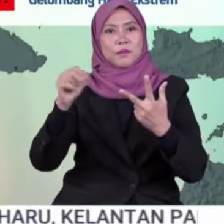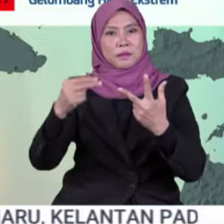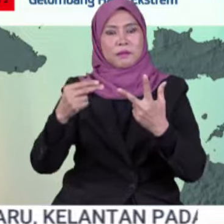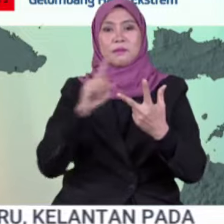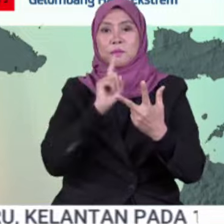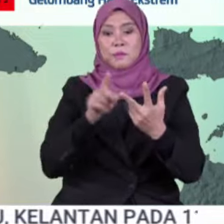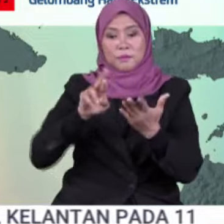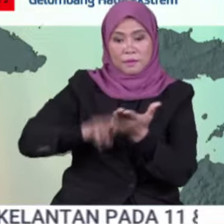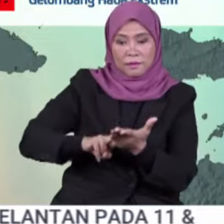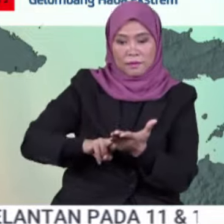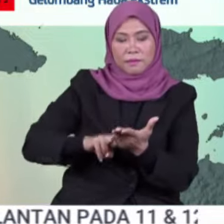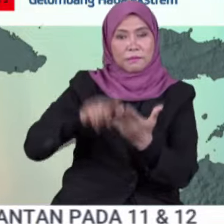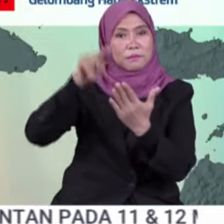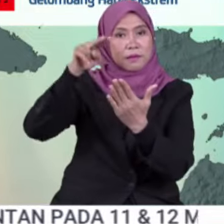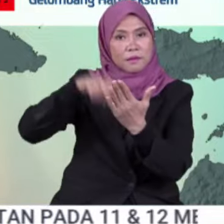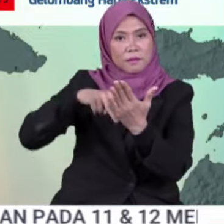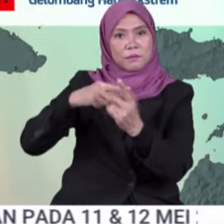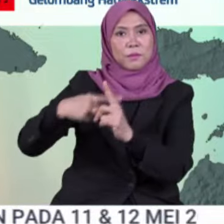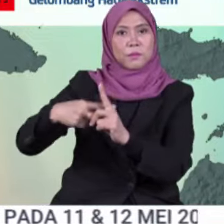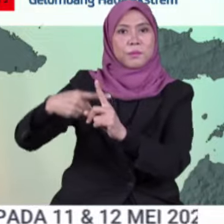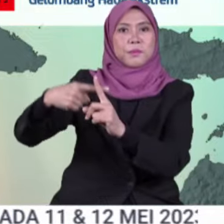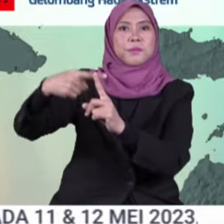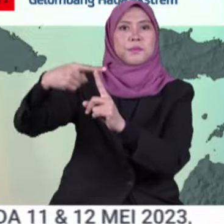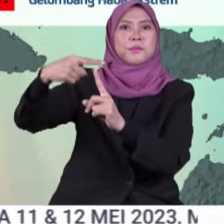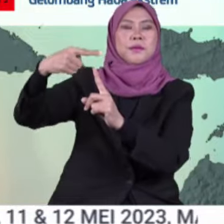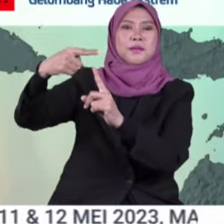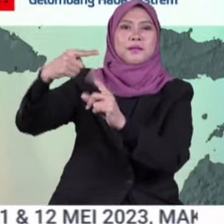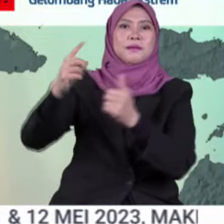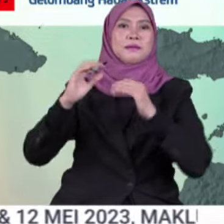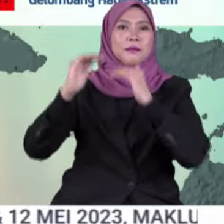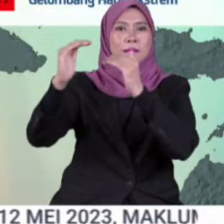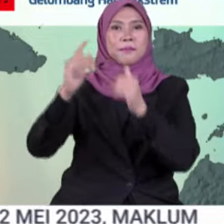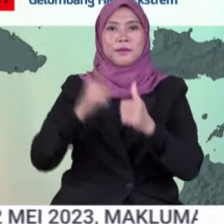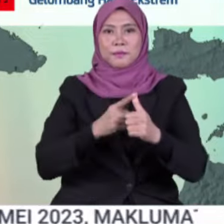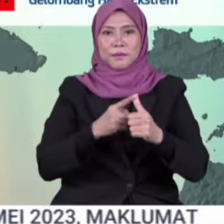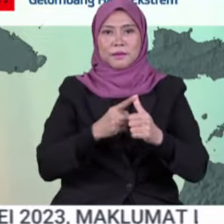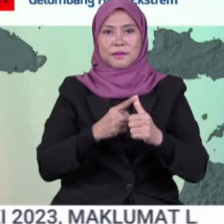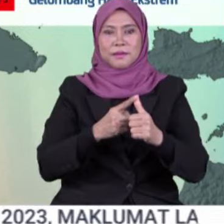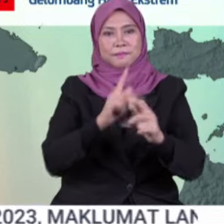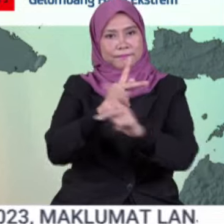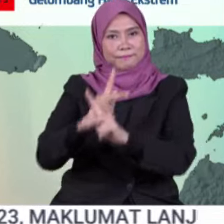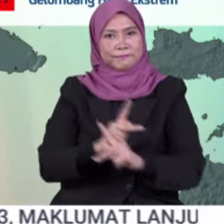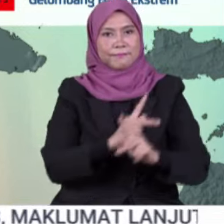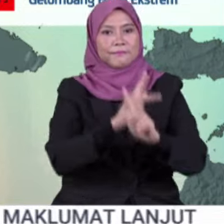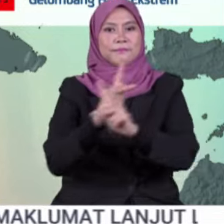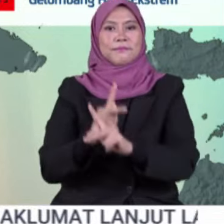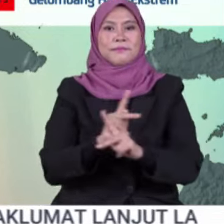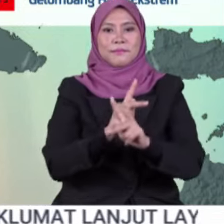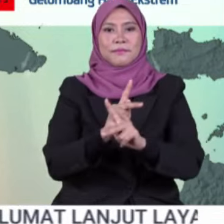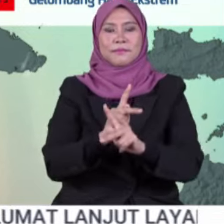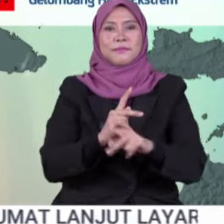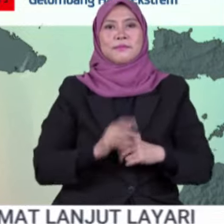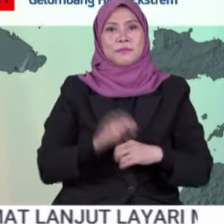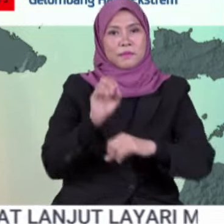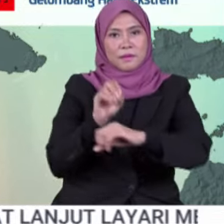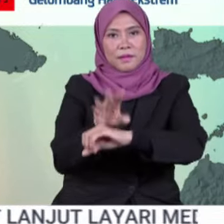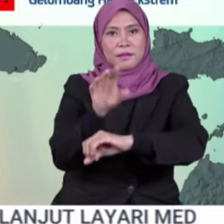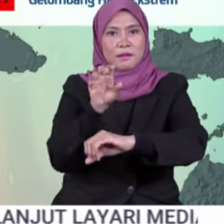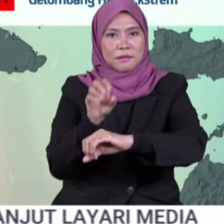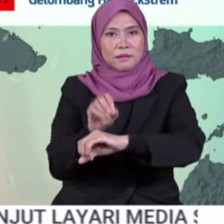telah mencatatkan bacaan suhu panas pada tahap yang pertama iaitu tahap berjaga-jaga. Oleh yang demikian,